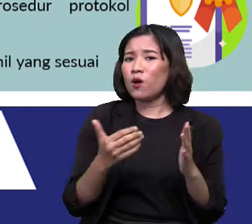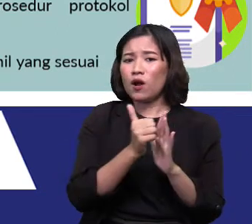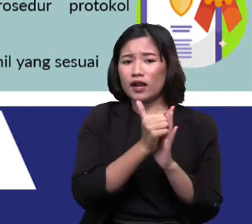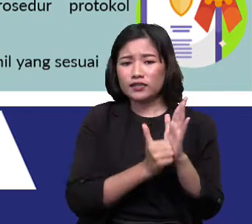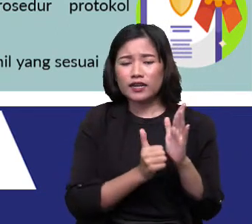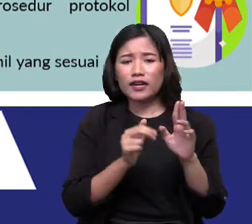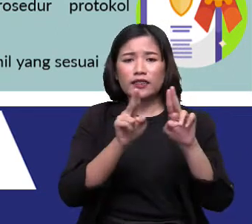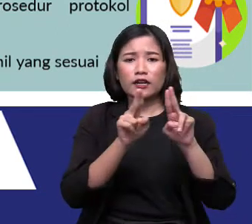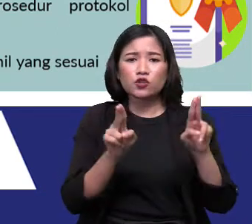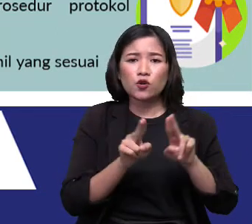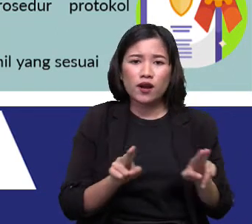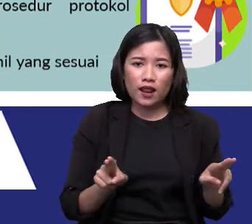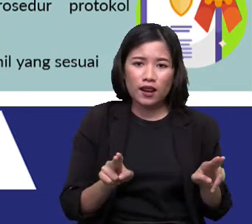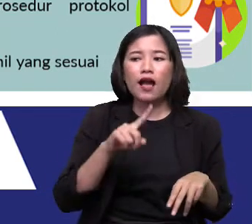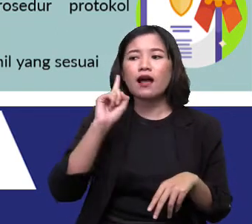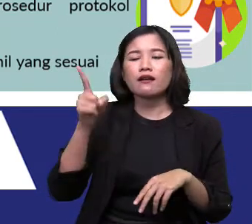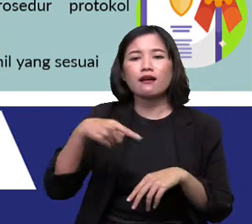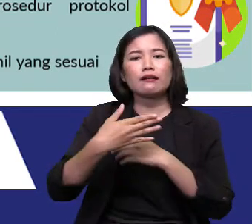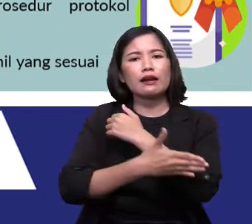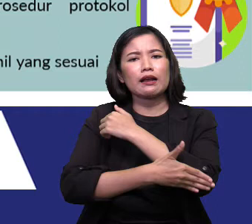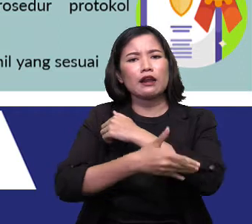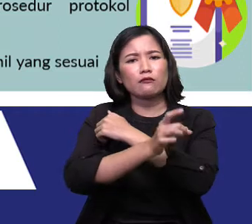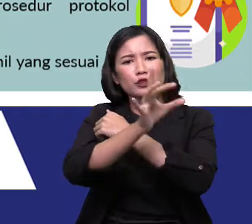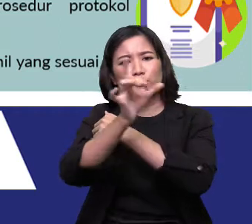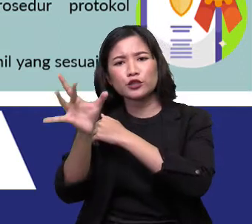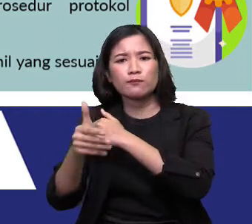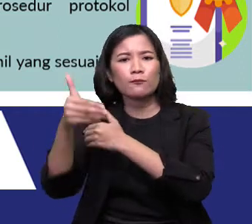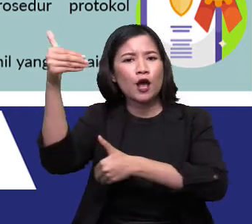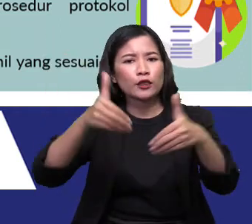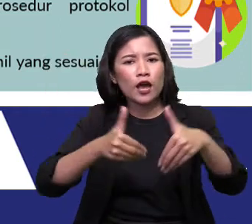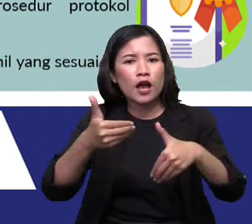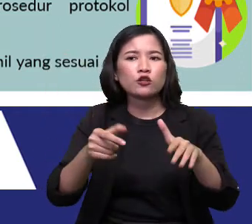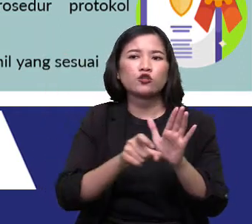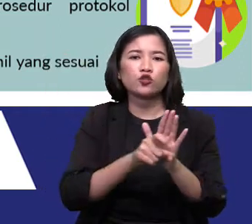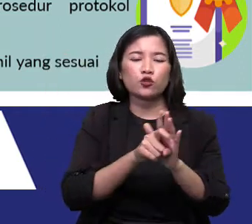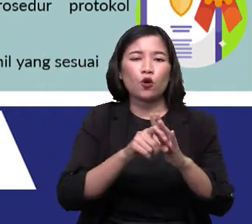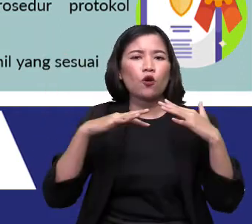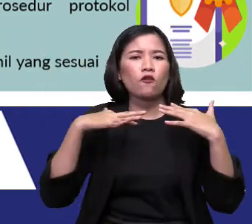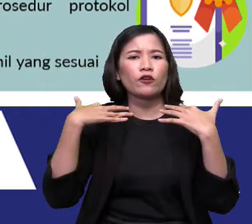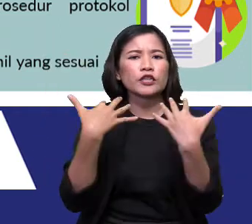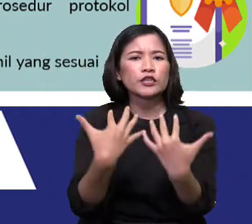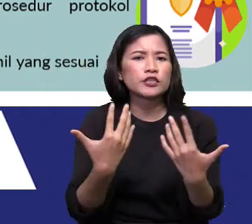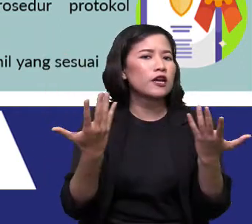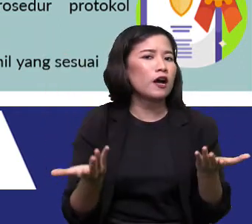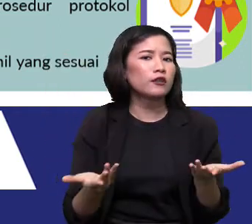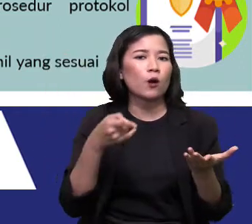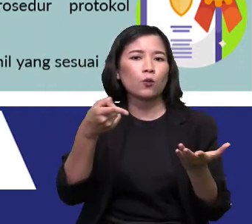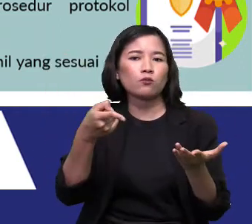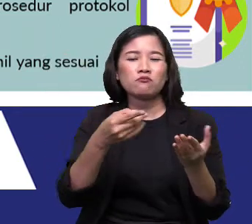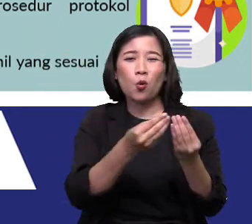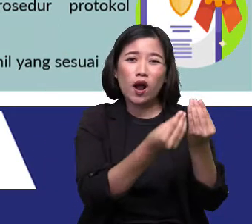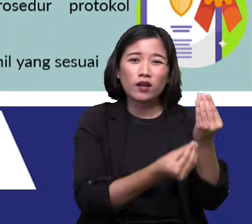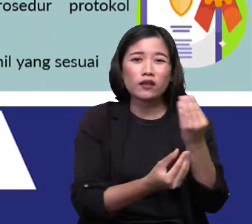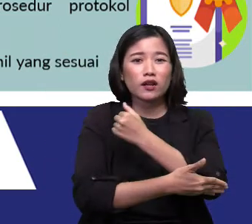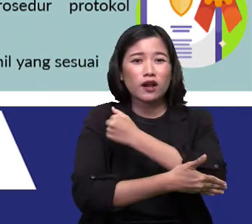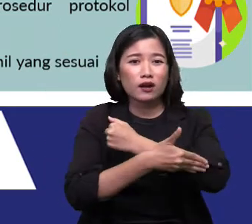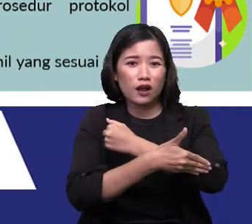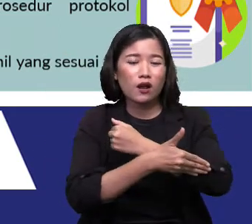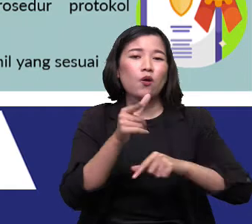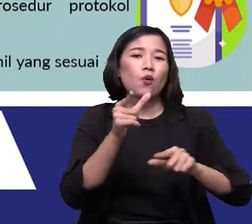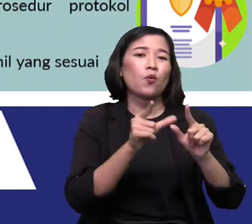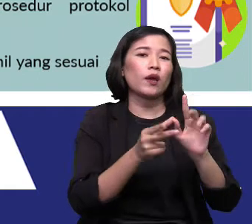yang dihadiri partisipan antarnegara atau multilateral seperti konferensi dan pertemuan wakil negara baik BNI maupun